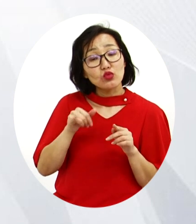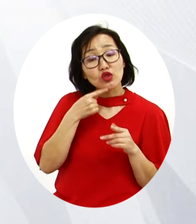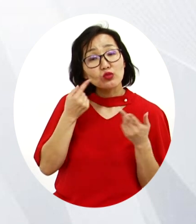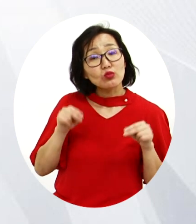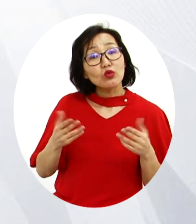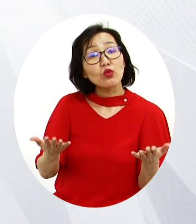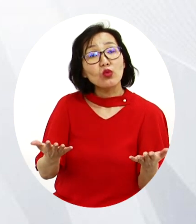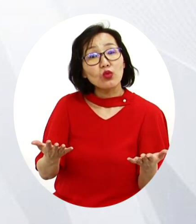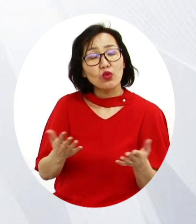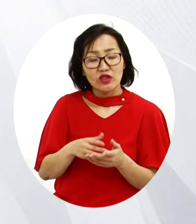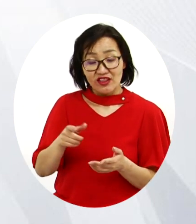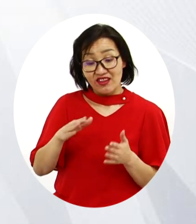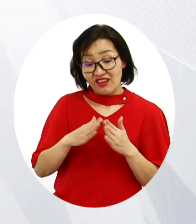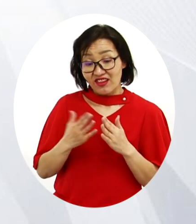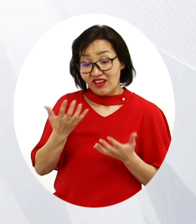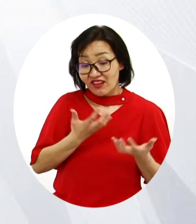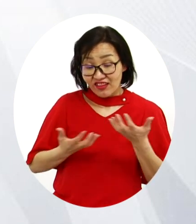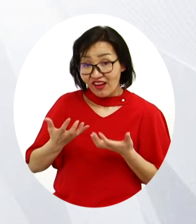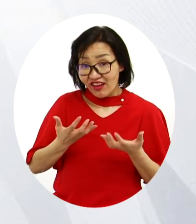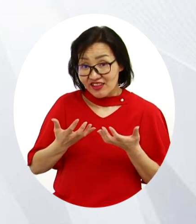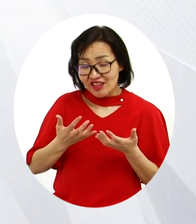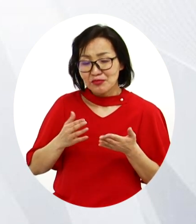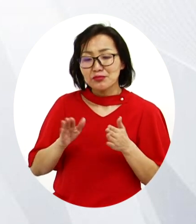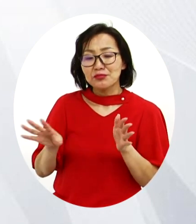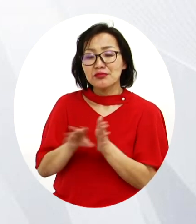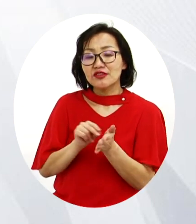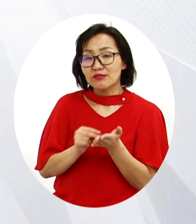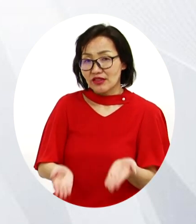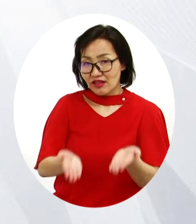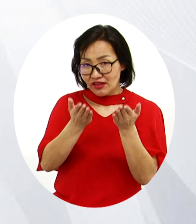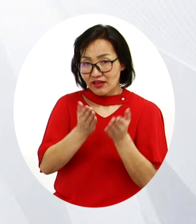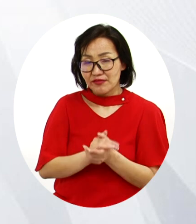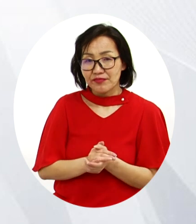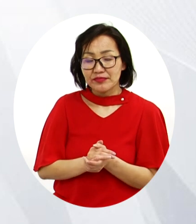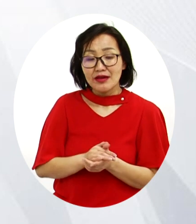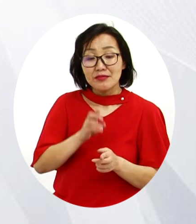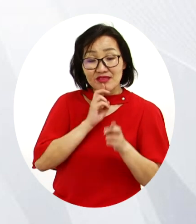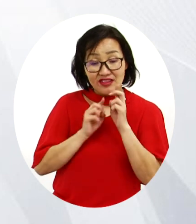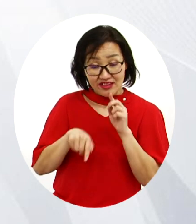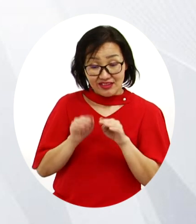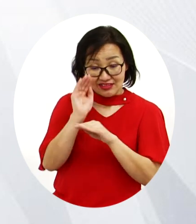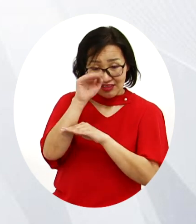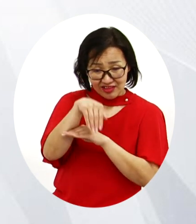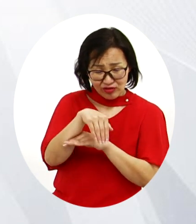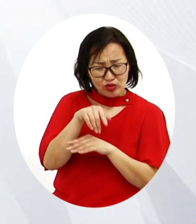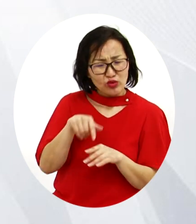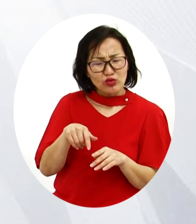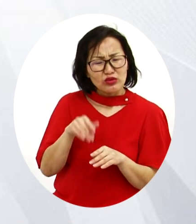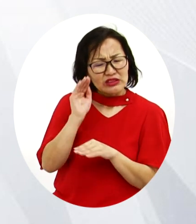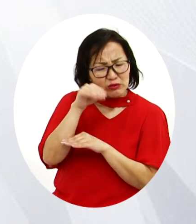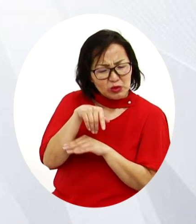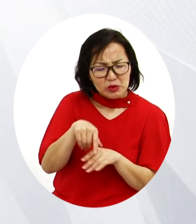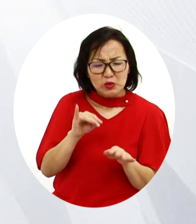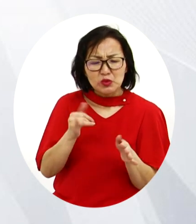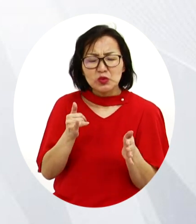вэ? Гэрийнхэнтэйгээ ярилцаад бичиж тэмдэглээрэй хүүхдүүдээ. Бэрхшээлийг давн туулахад юу чухал вэ?